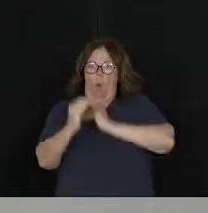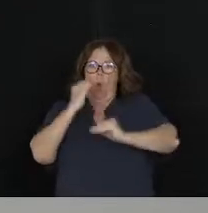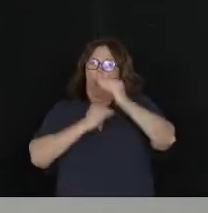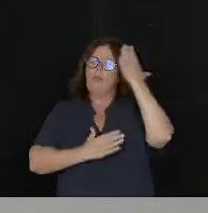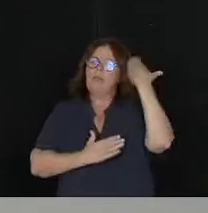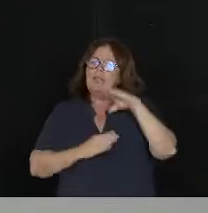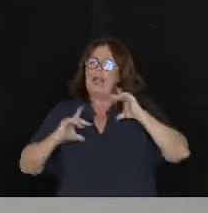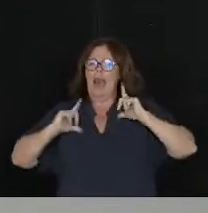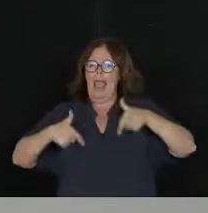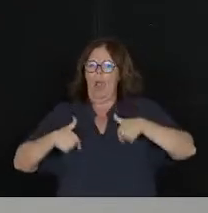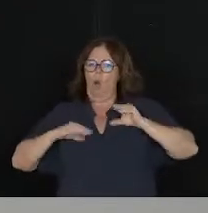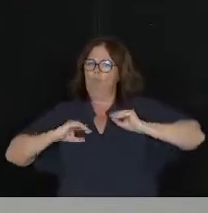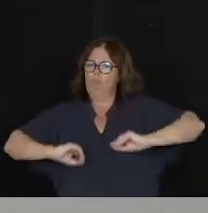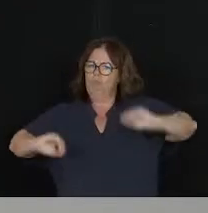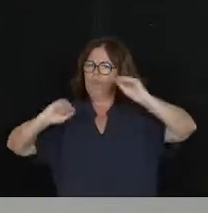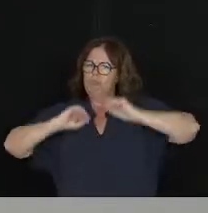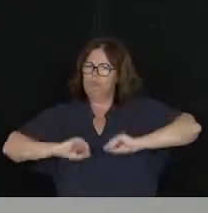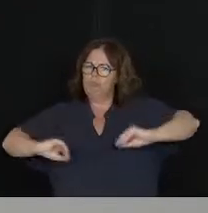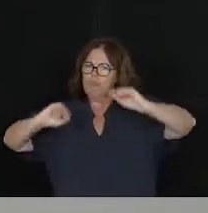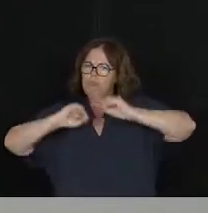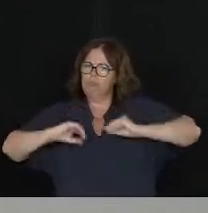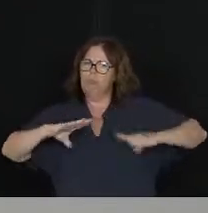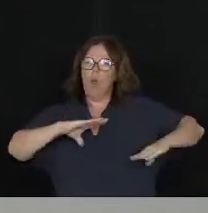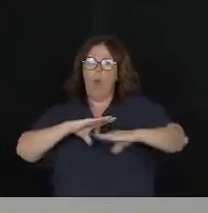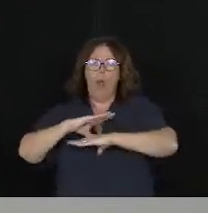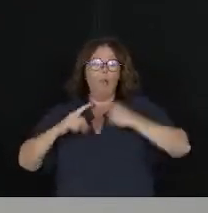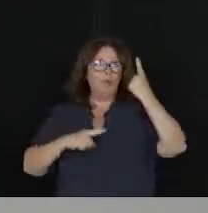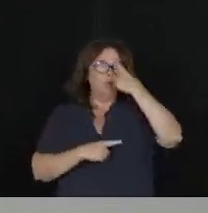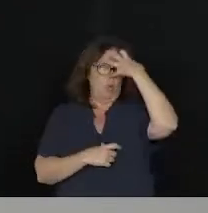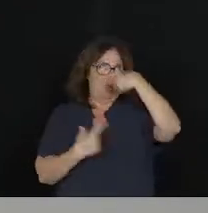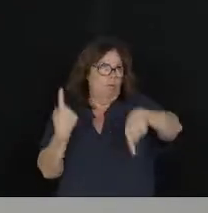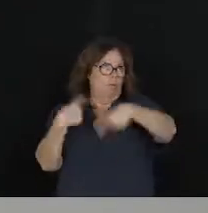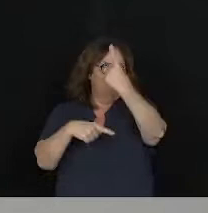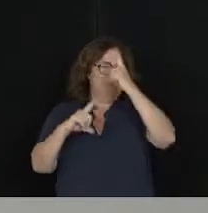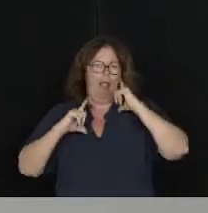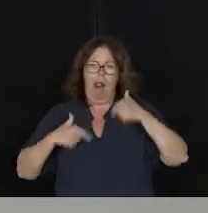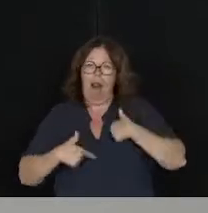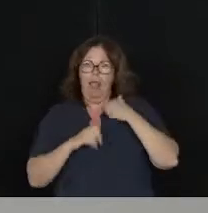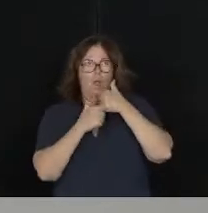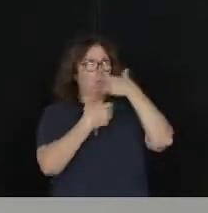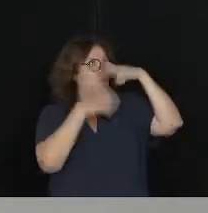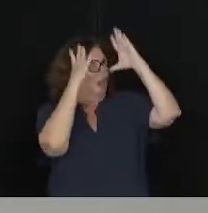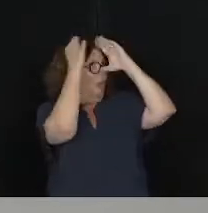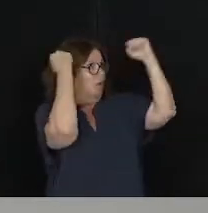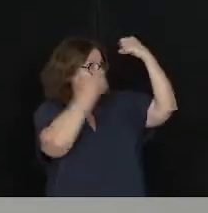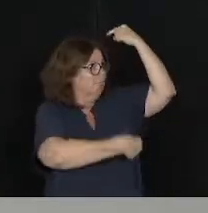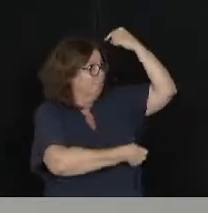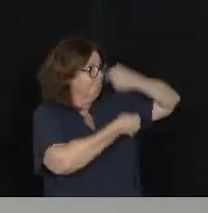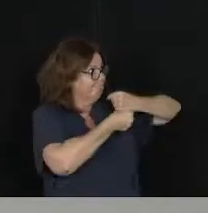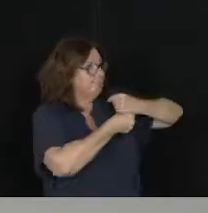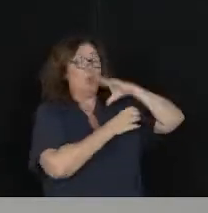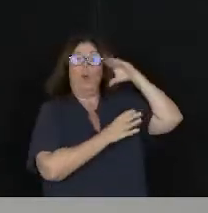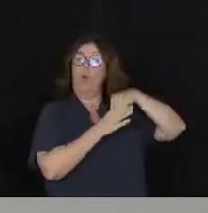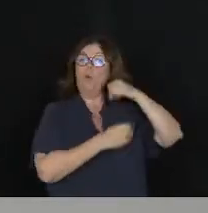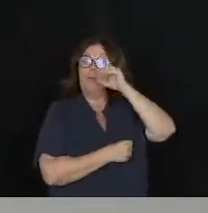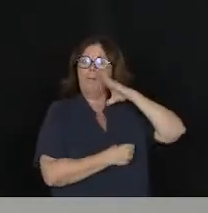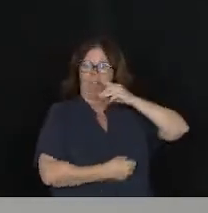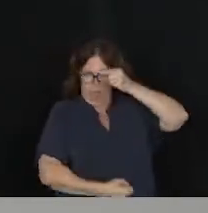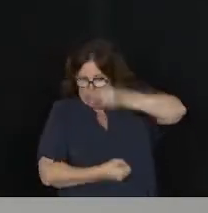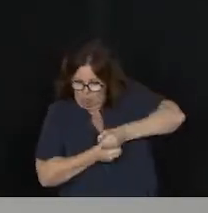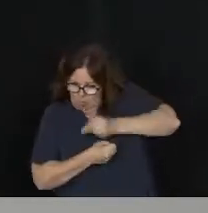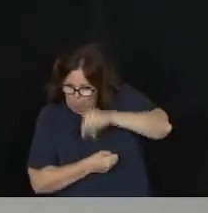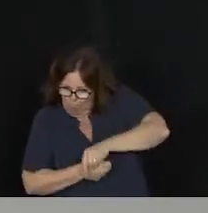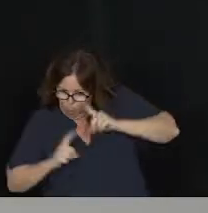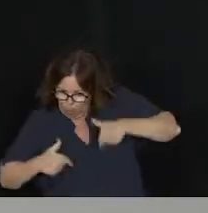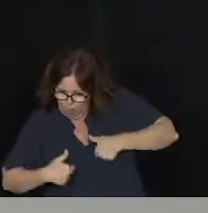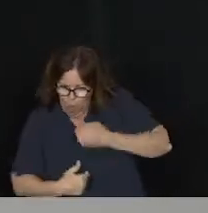programmes scolaires, pierre de touche de la réussite professionnelle des enseignants, des exigences académiques et par ailleurs parentales. Donc, le